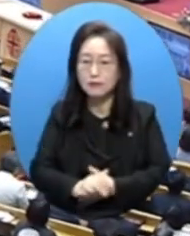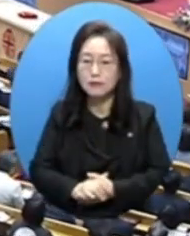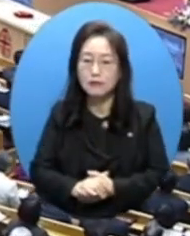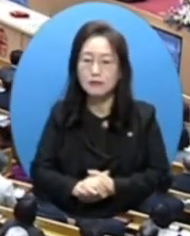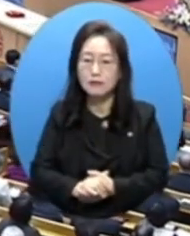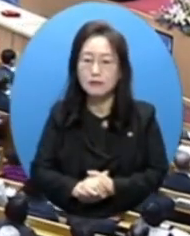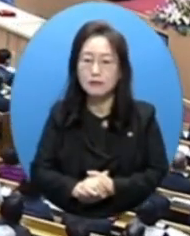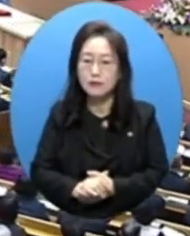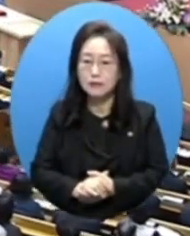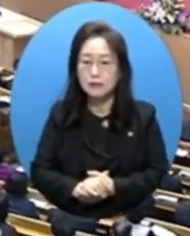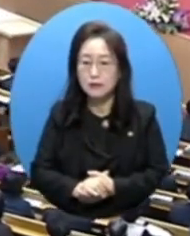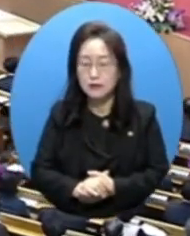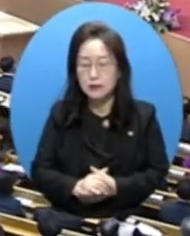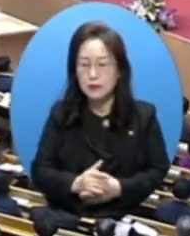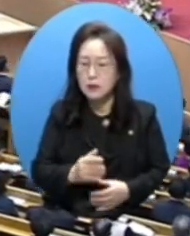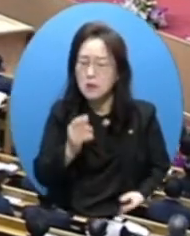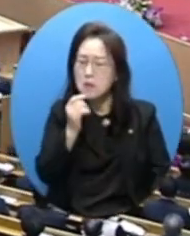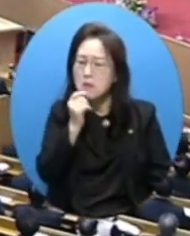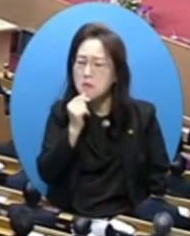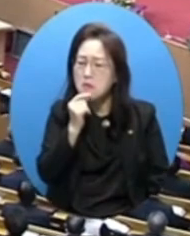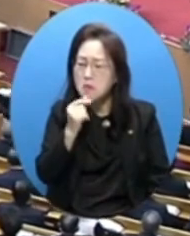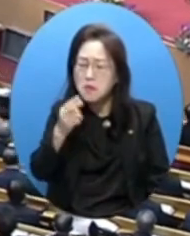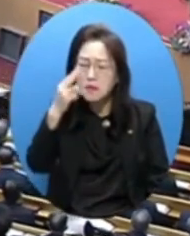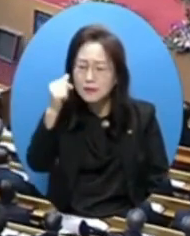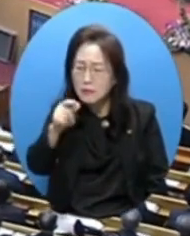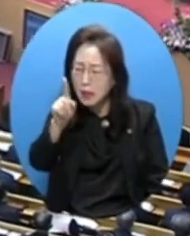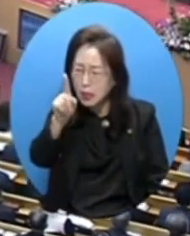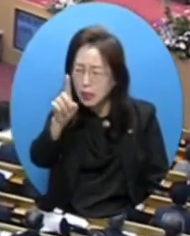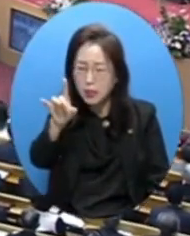그저 병에 조금 기름 하나 남아 기름 남아 있습니다.